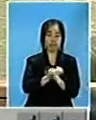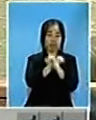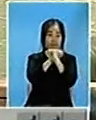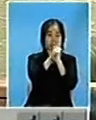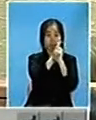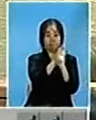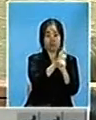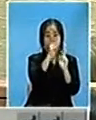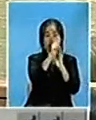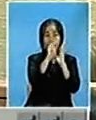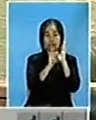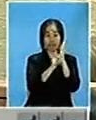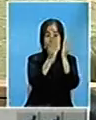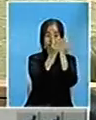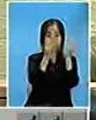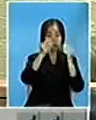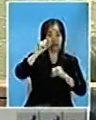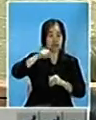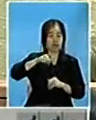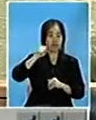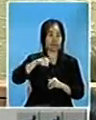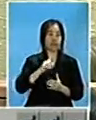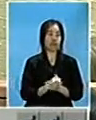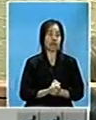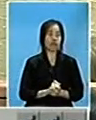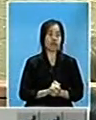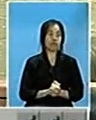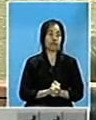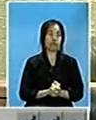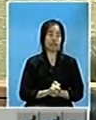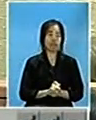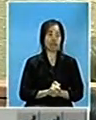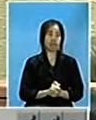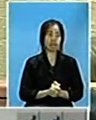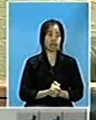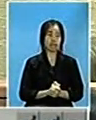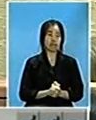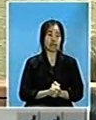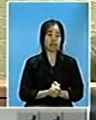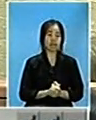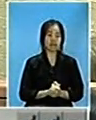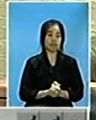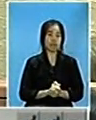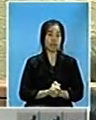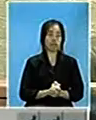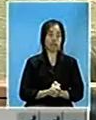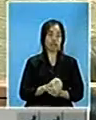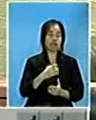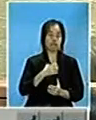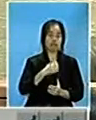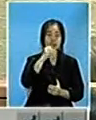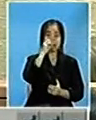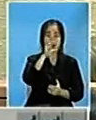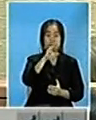าที่ของท่านตามคำวิสัยทัศน์ของท่านที่ท่านเขียนรายงานมาท่านครับอยากกลับเรียนท่านอย่างนี้ครับว่